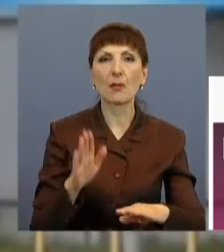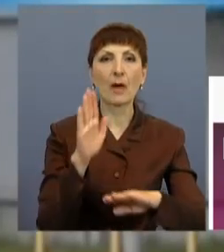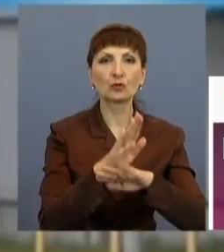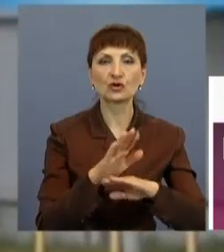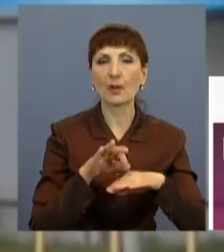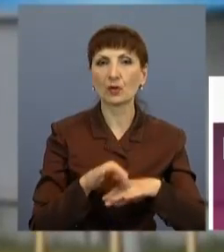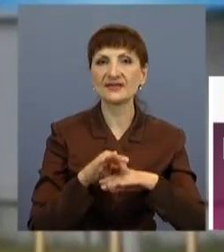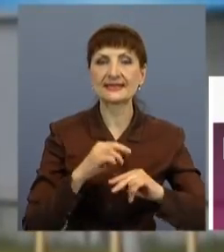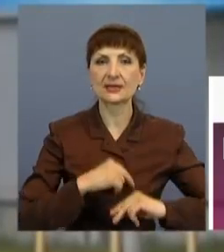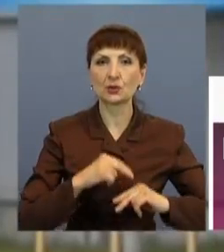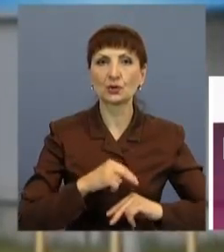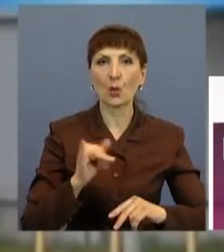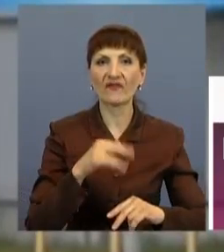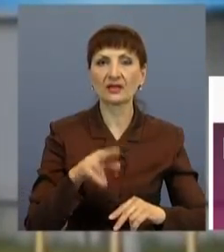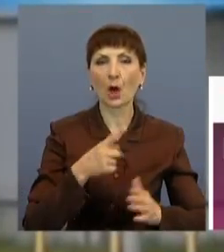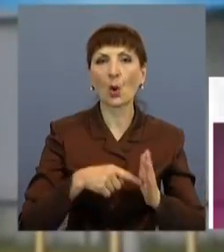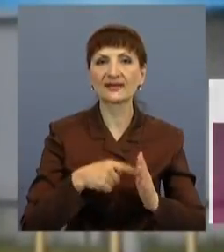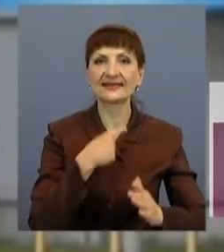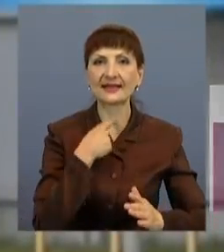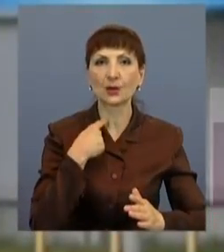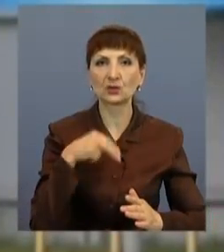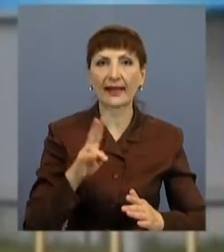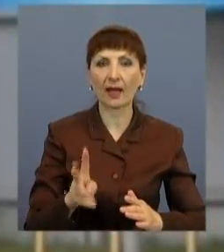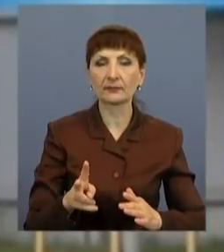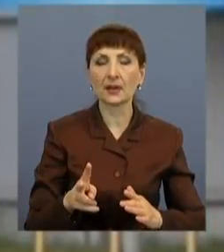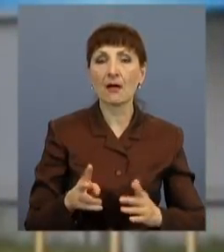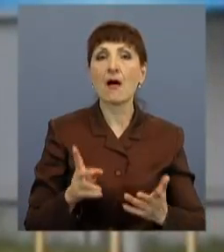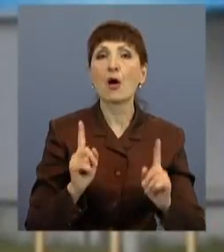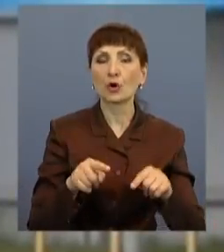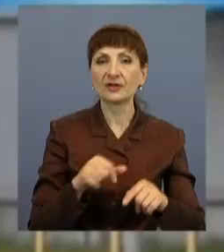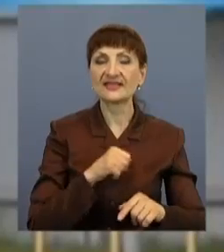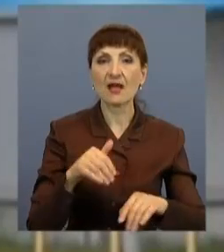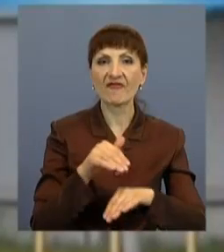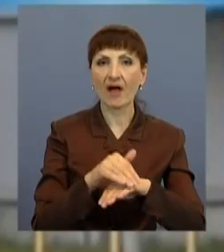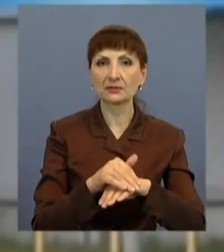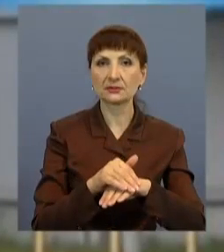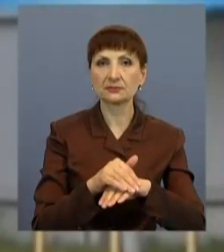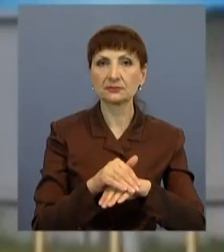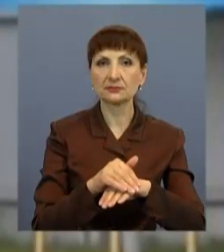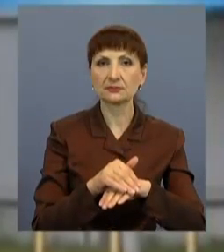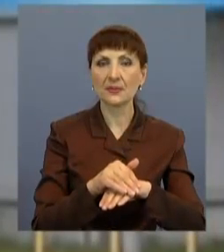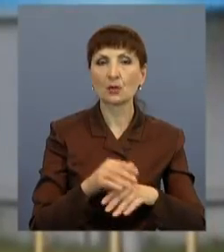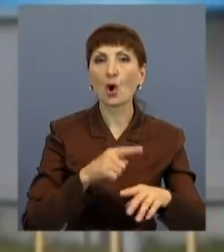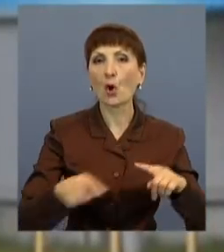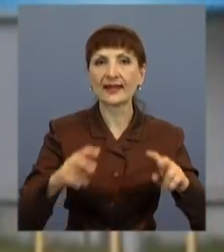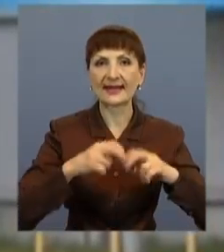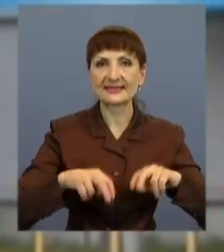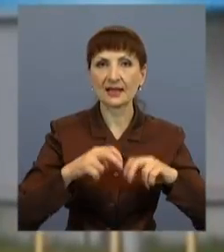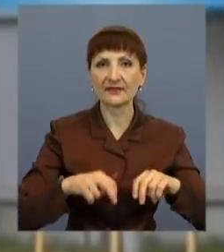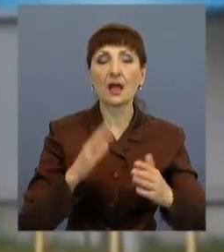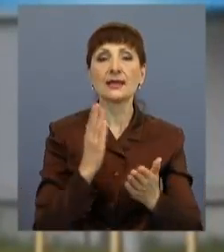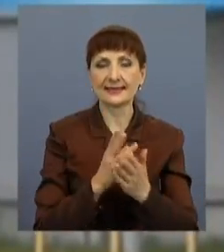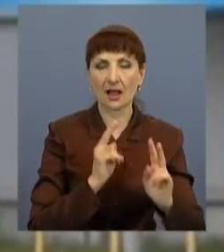провести ее сотрудникам УВД города Талдыкурган. Кроме того, сам факт, я имею в виду ход расследования, взят